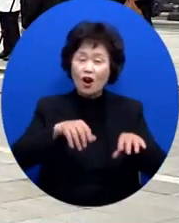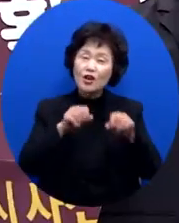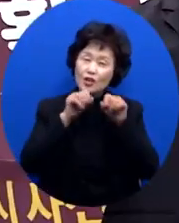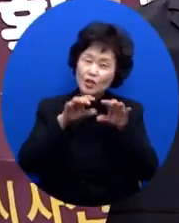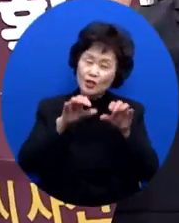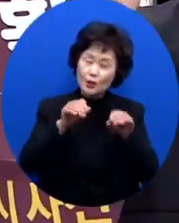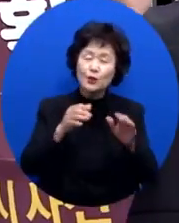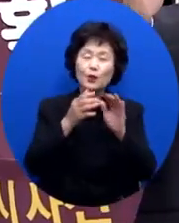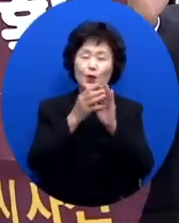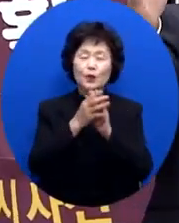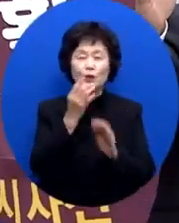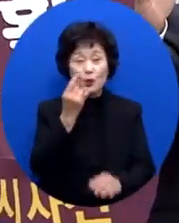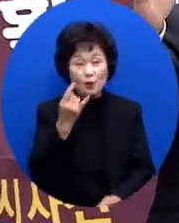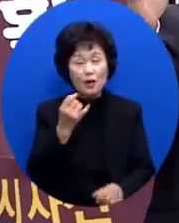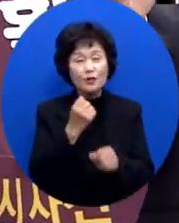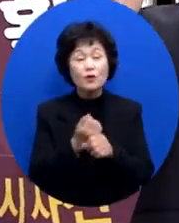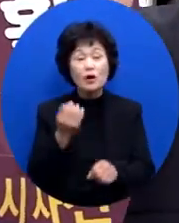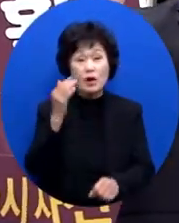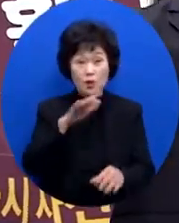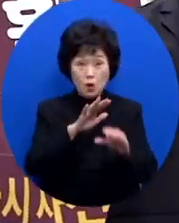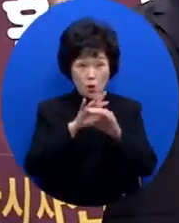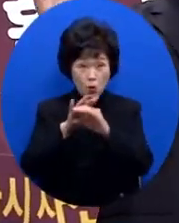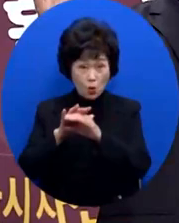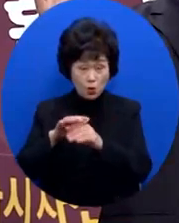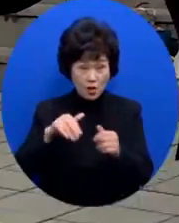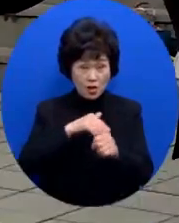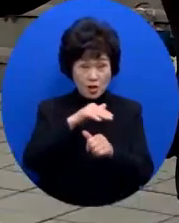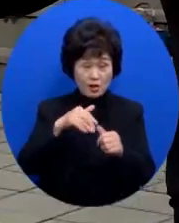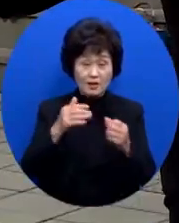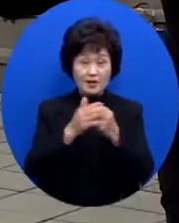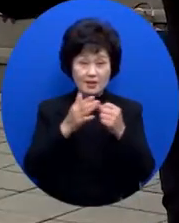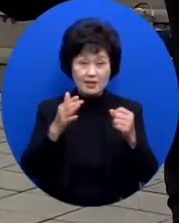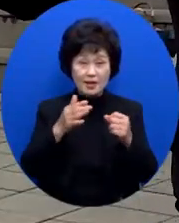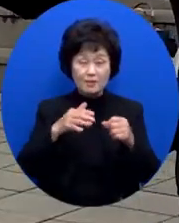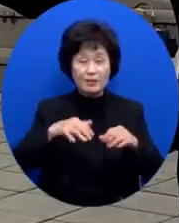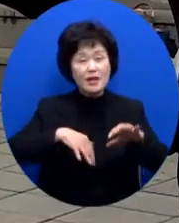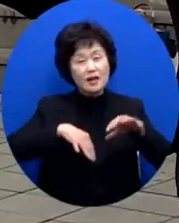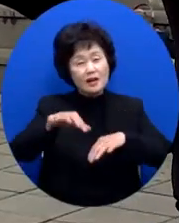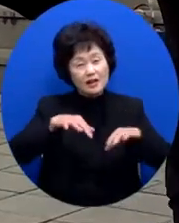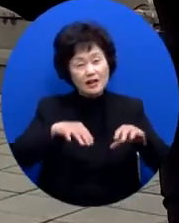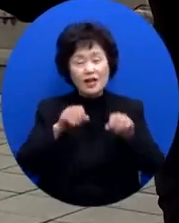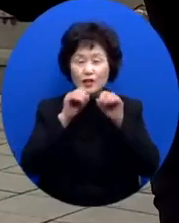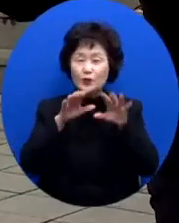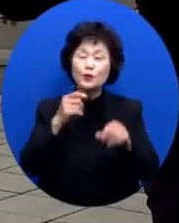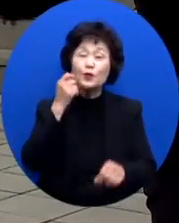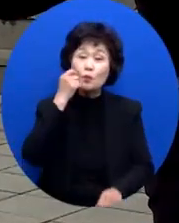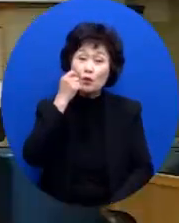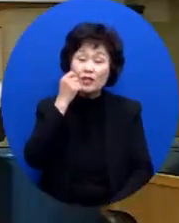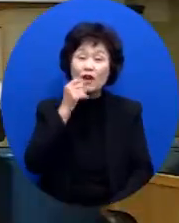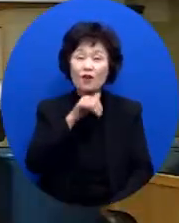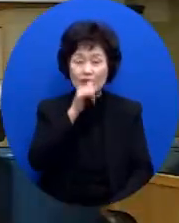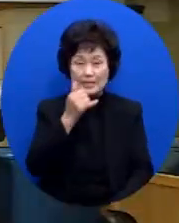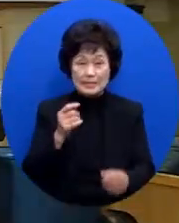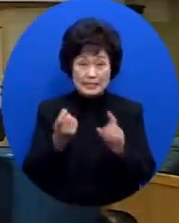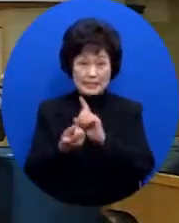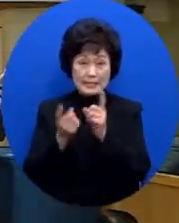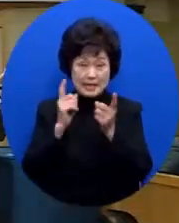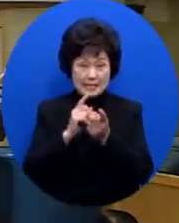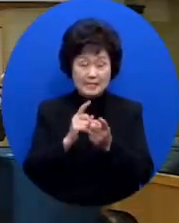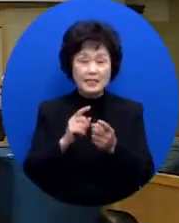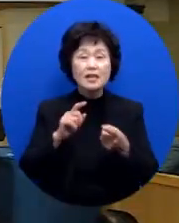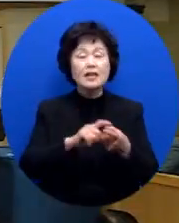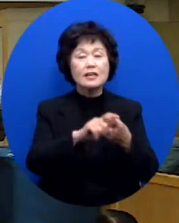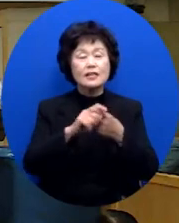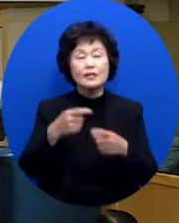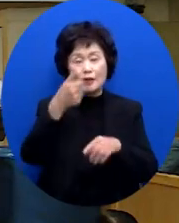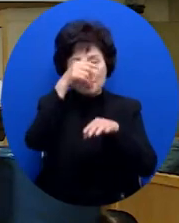올해는 뭐 여러 가지 코로나 여건상 그것은 하지 못했지만, 이번 연합예배를 통해서 드려지는 헌금은,